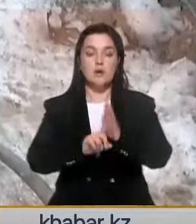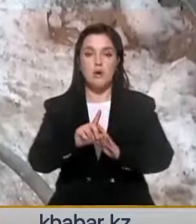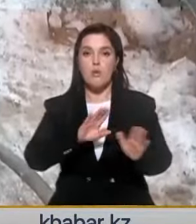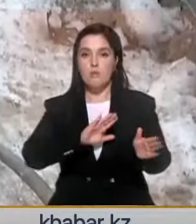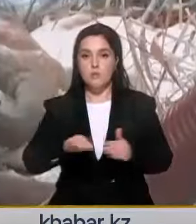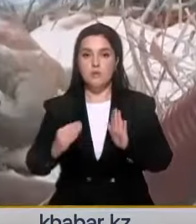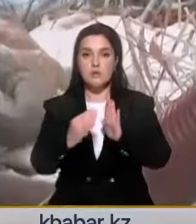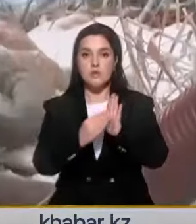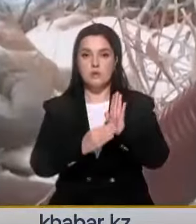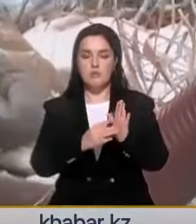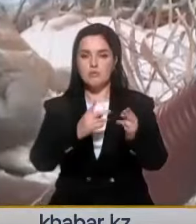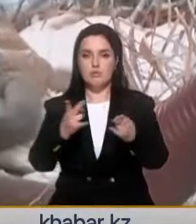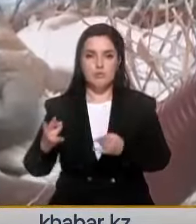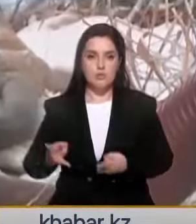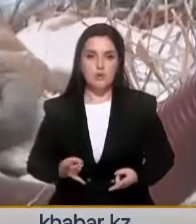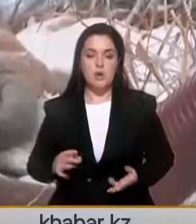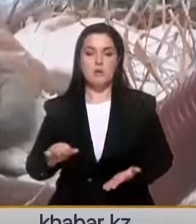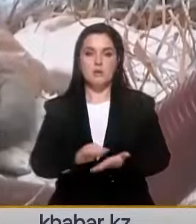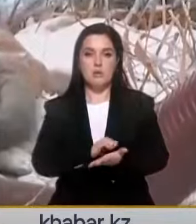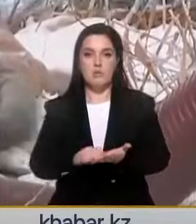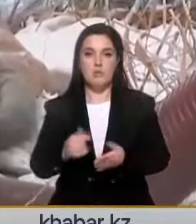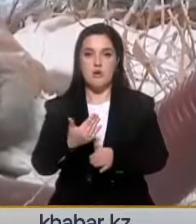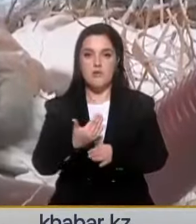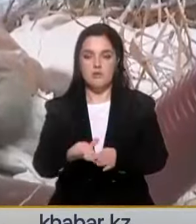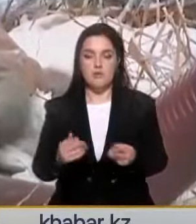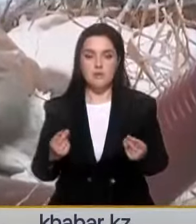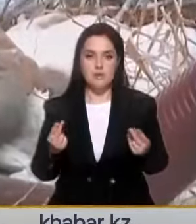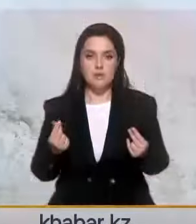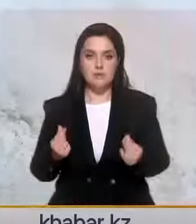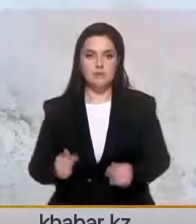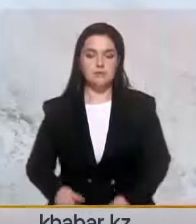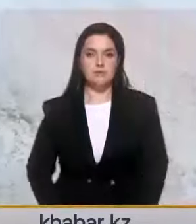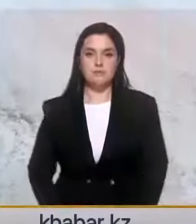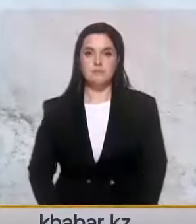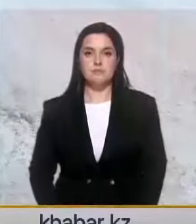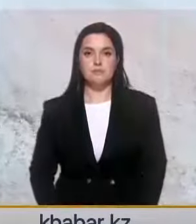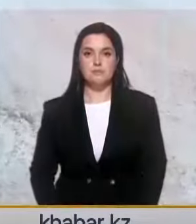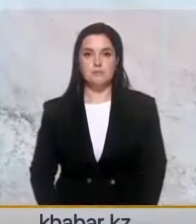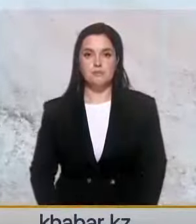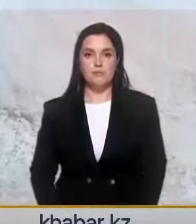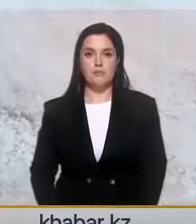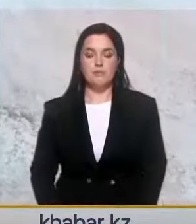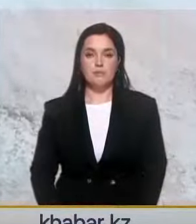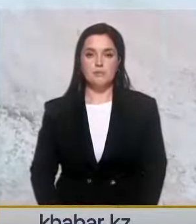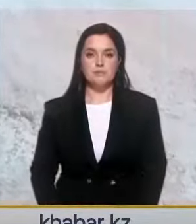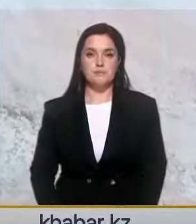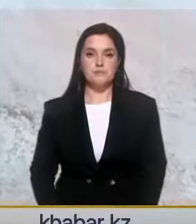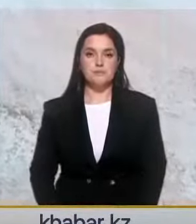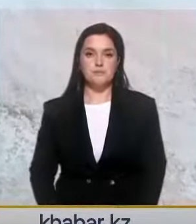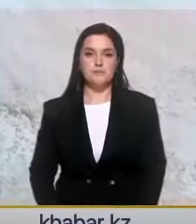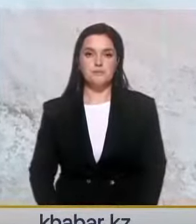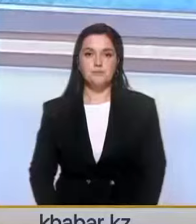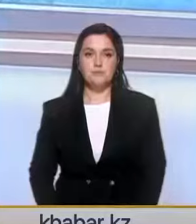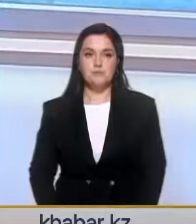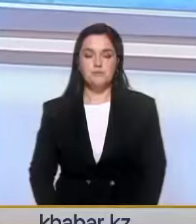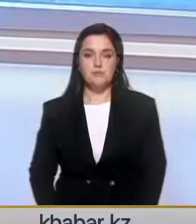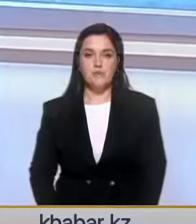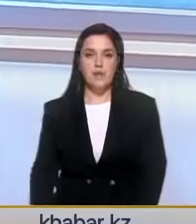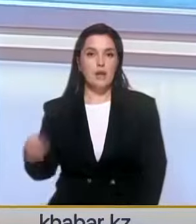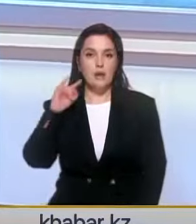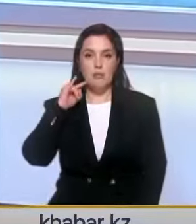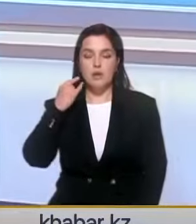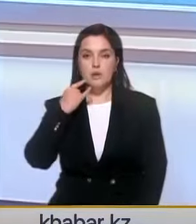составления всех необходимых документов и выделения средств Ботагоз Дан дыба Ева Медит мирханов Хабар семей по